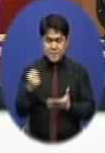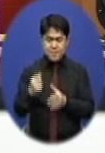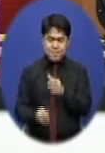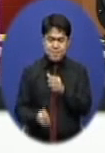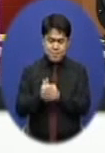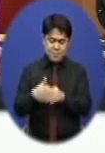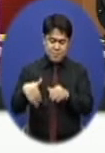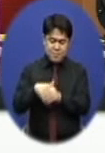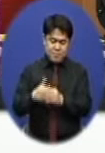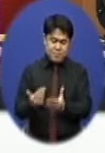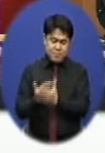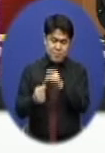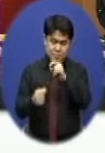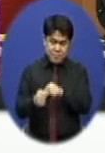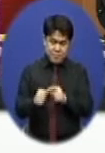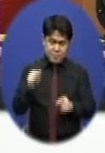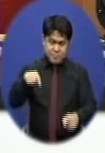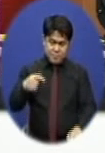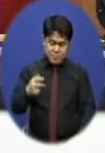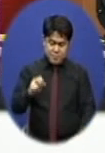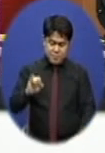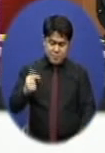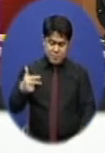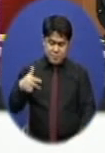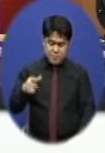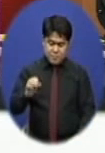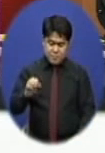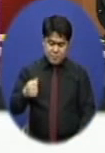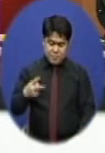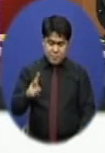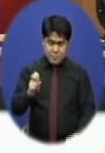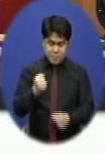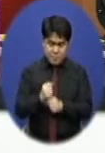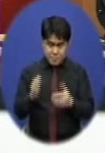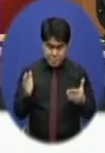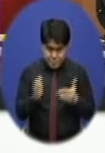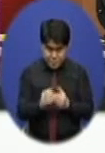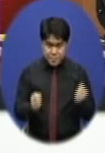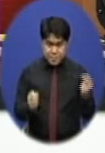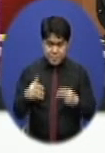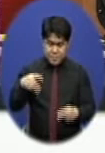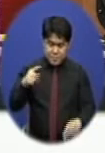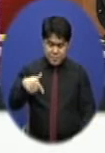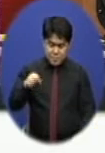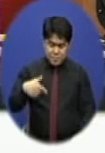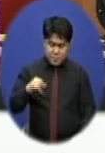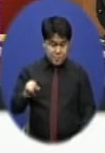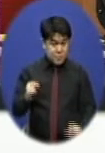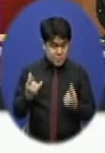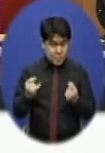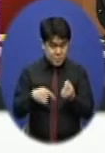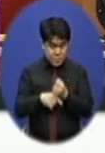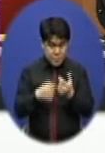독창적인 문화를 일으키기 위해 훈민정음을 창제하고 추구기와 같은 과학기구를 제작하신 조선왕조